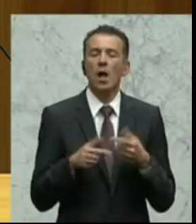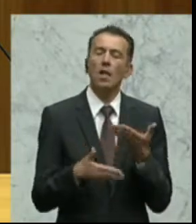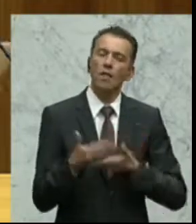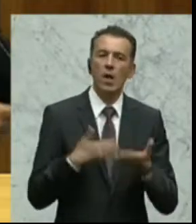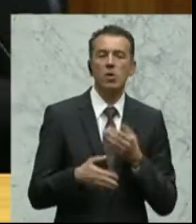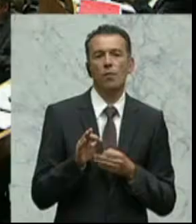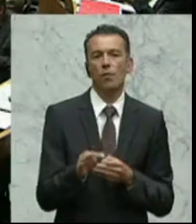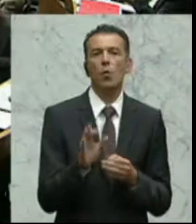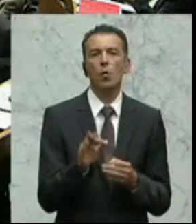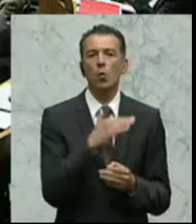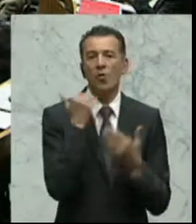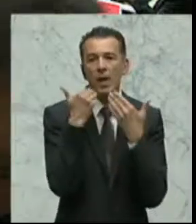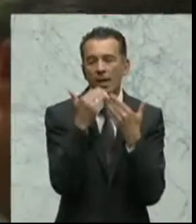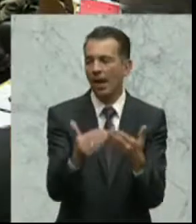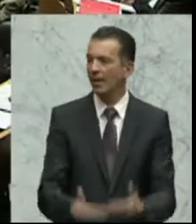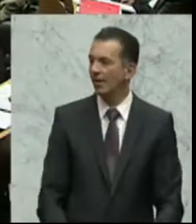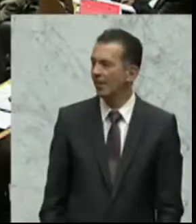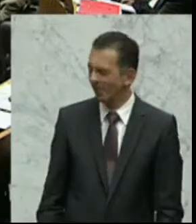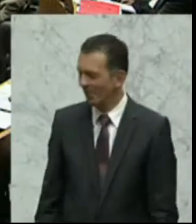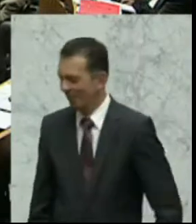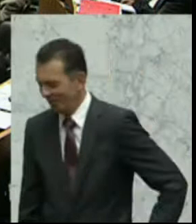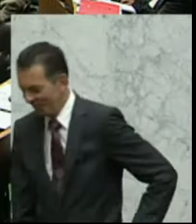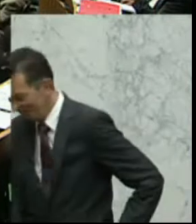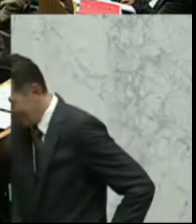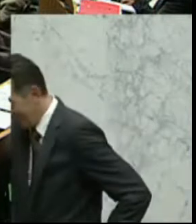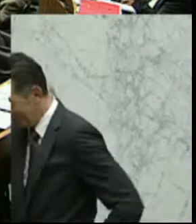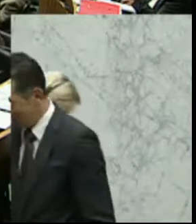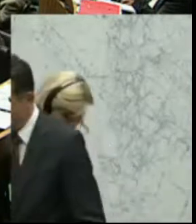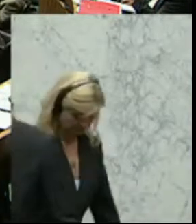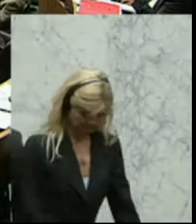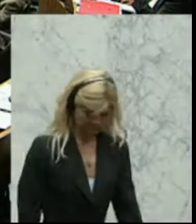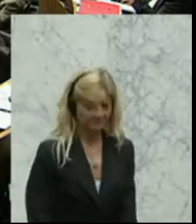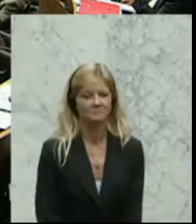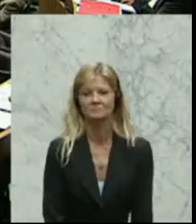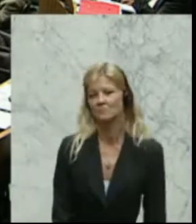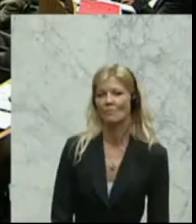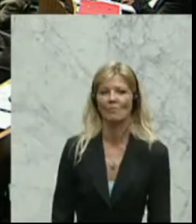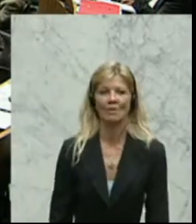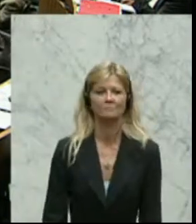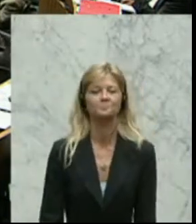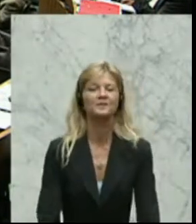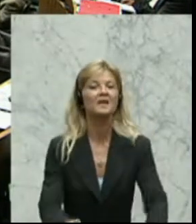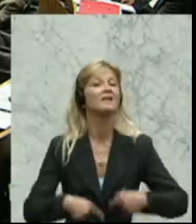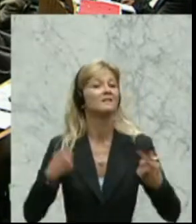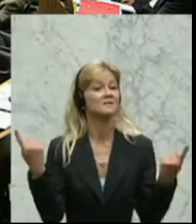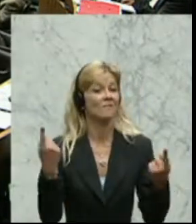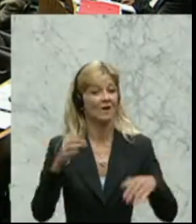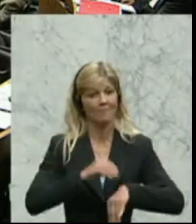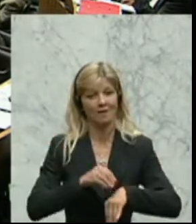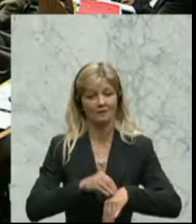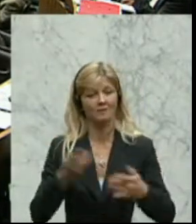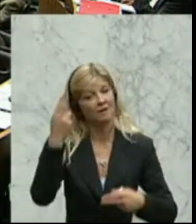Dank. Für die Zustimmung der Opposition zu einer Vermögenssteuer von 1% bei einem Freibetrag